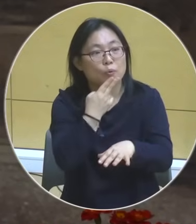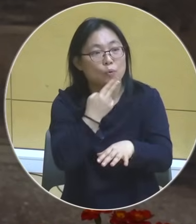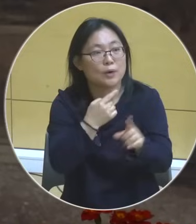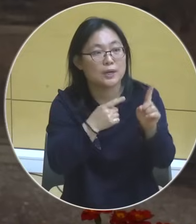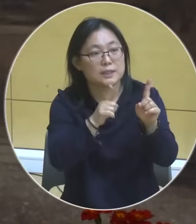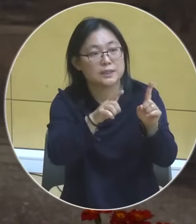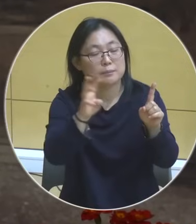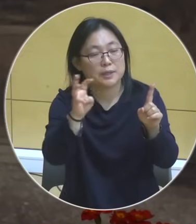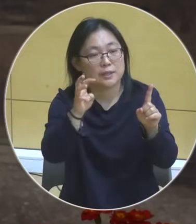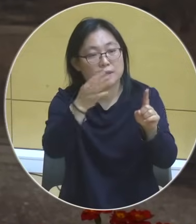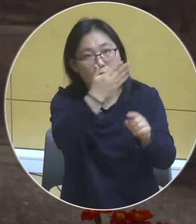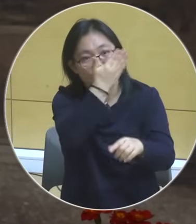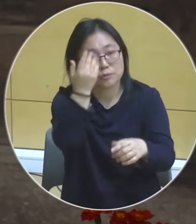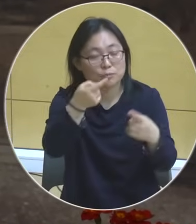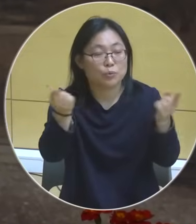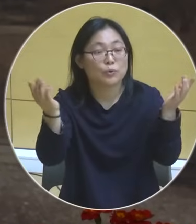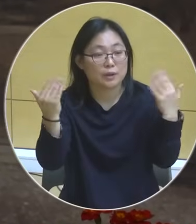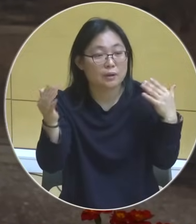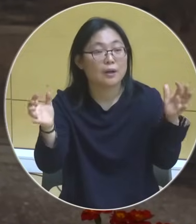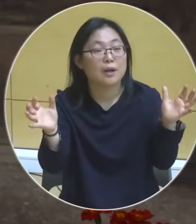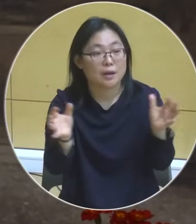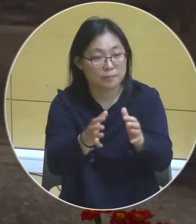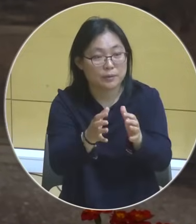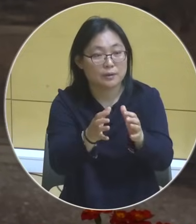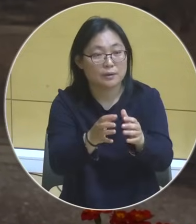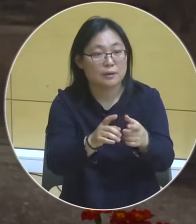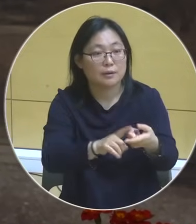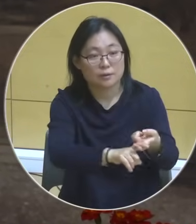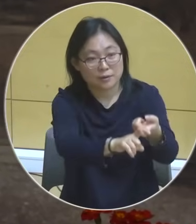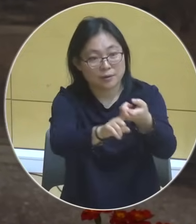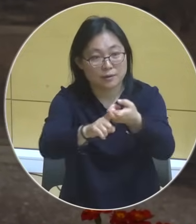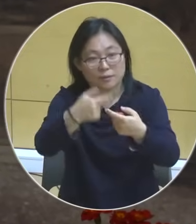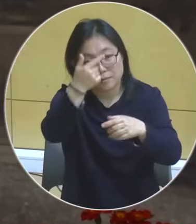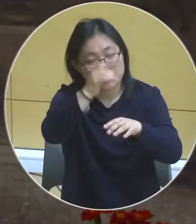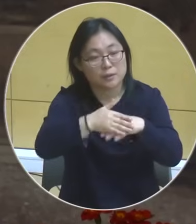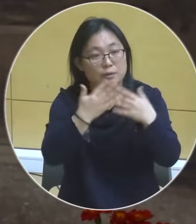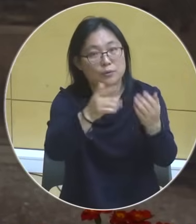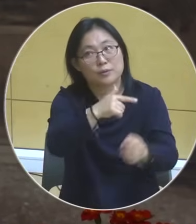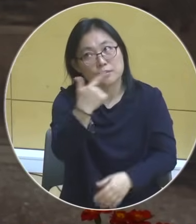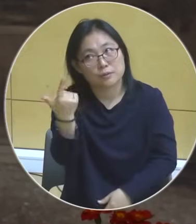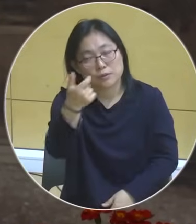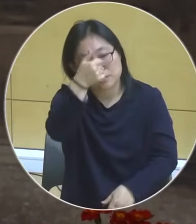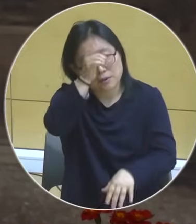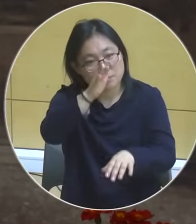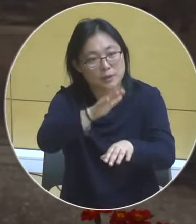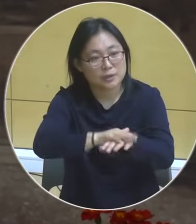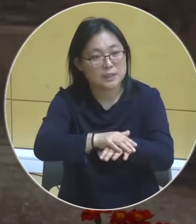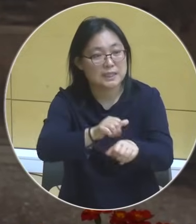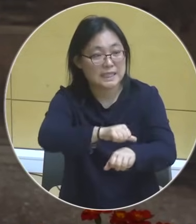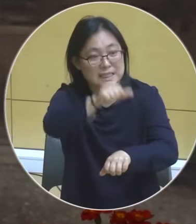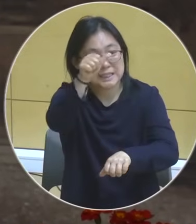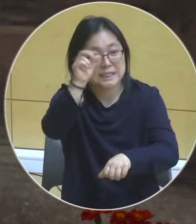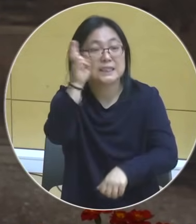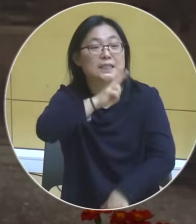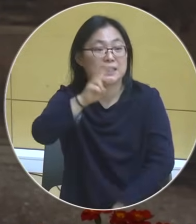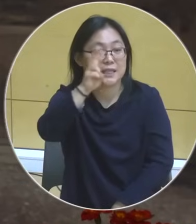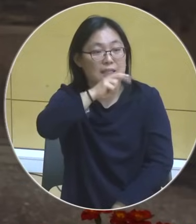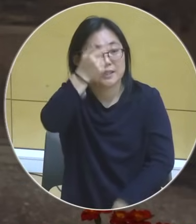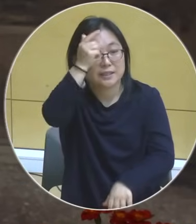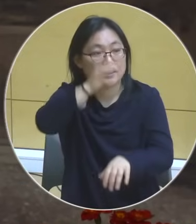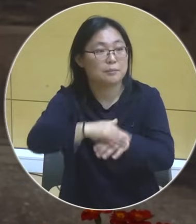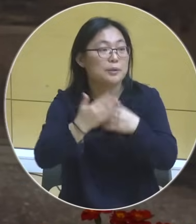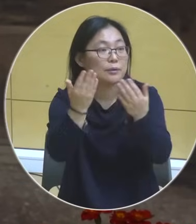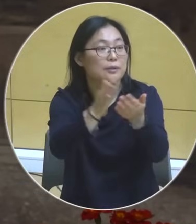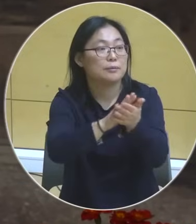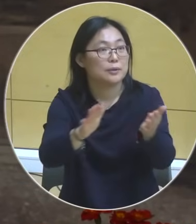반에 우리 청년부와 대학부와 함께 예배를 드리고 오늘 저녁 예배는 5시에 찬양 예배로 드리게